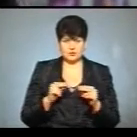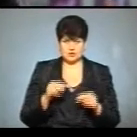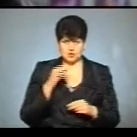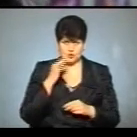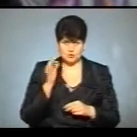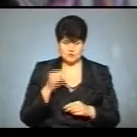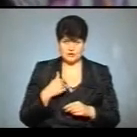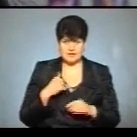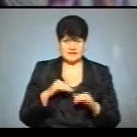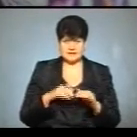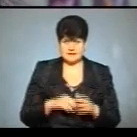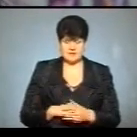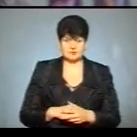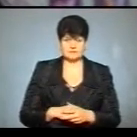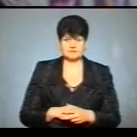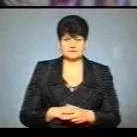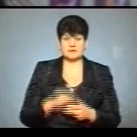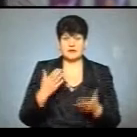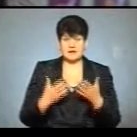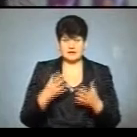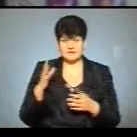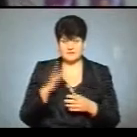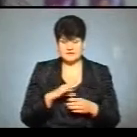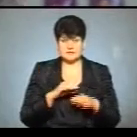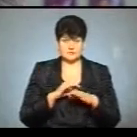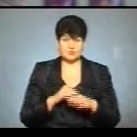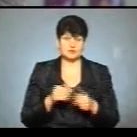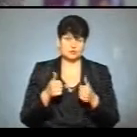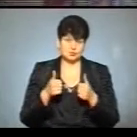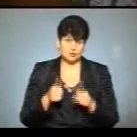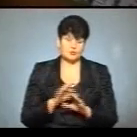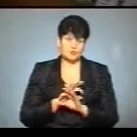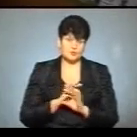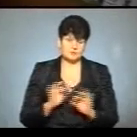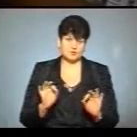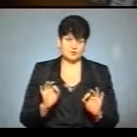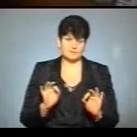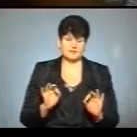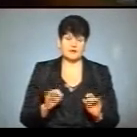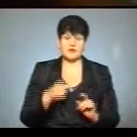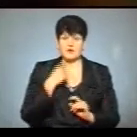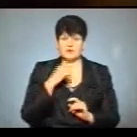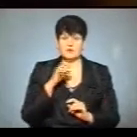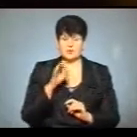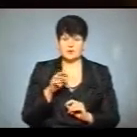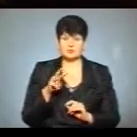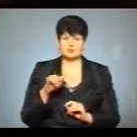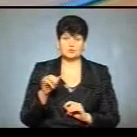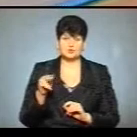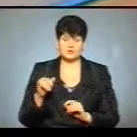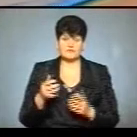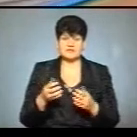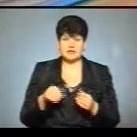досвід моєї діяльності. Але все пройшло добре, успішно. За словами Ольги Мочули, взяти